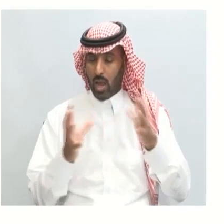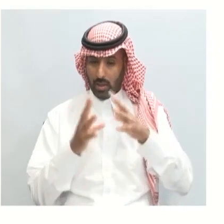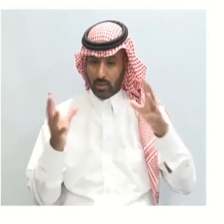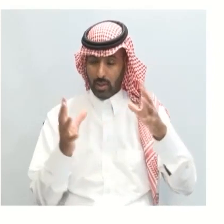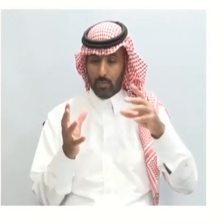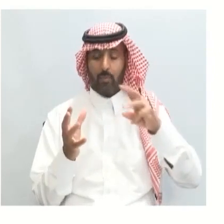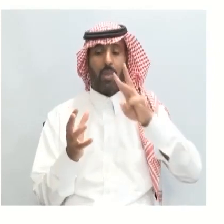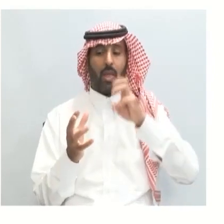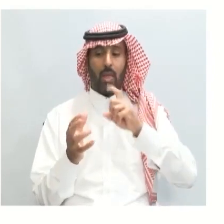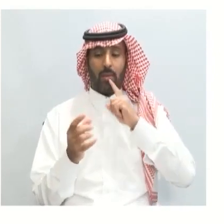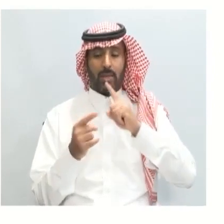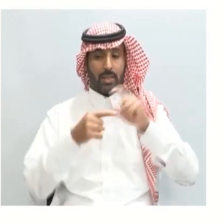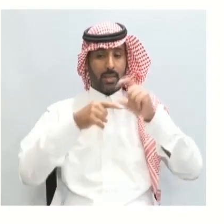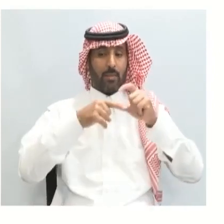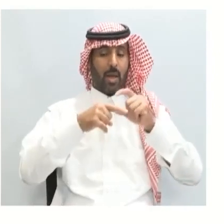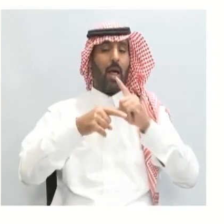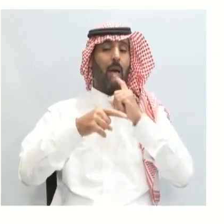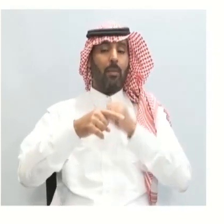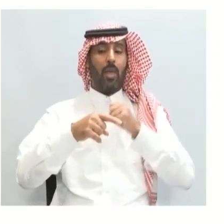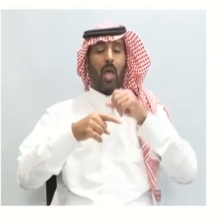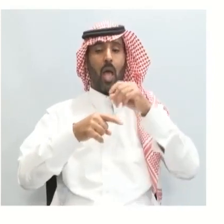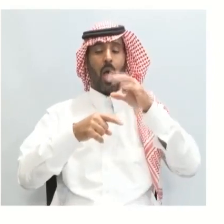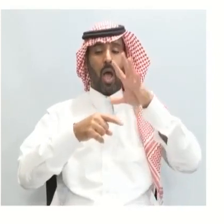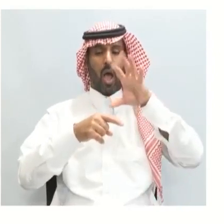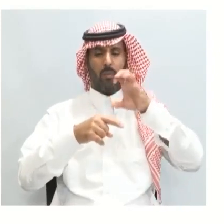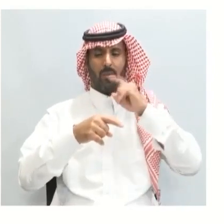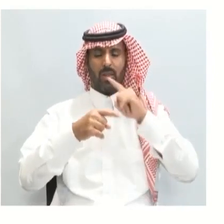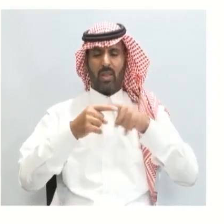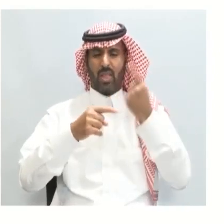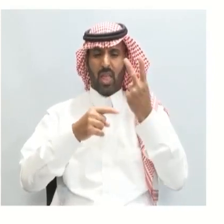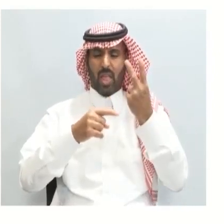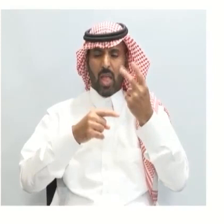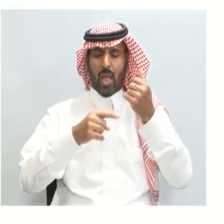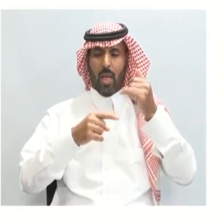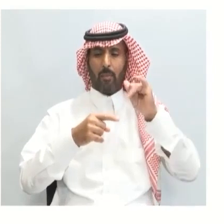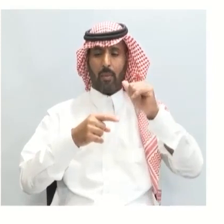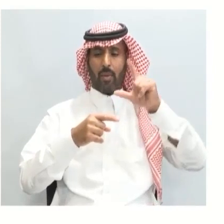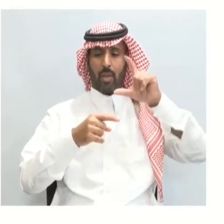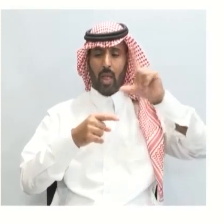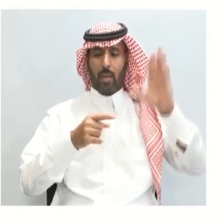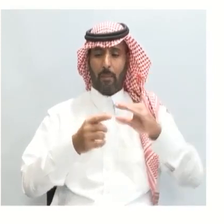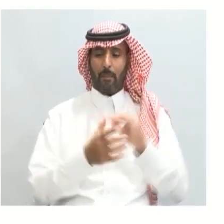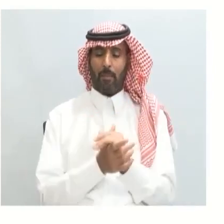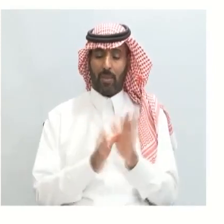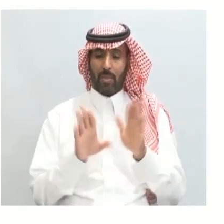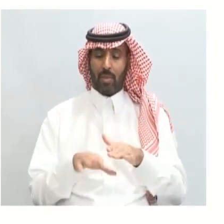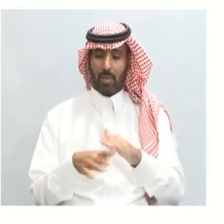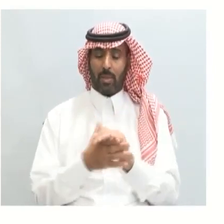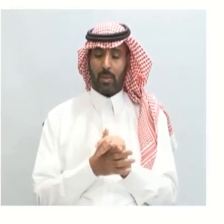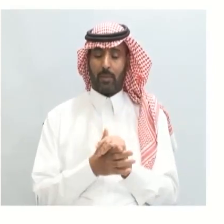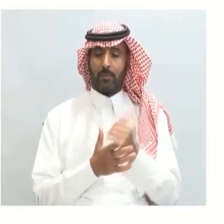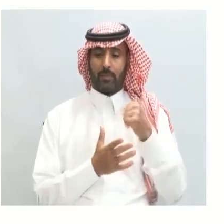على 150 الحراره ستعطيني 2 ملي لكل درجه كلفن واحده اذا ثابته هنا هنا ايضا